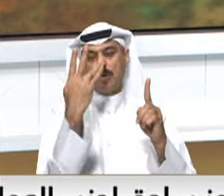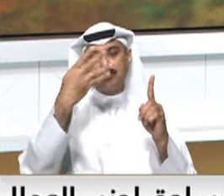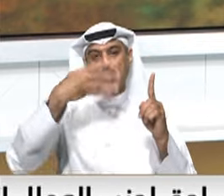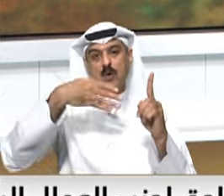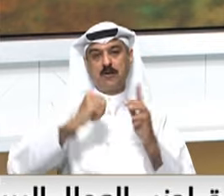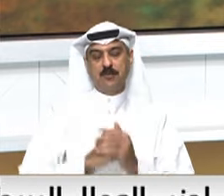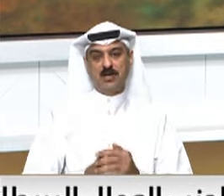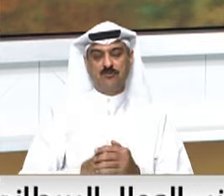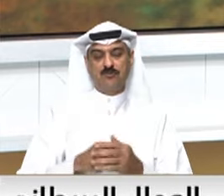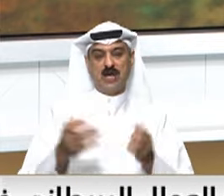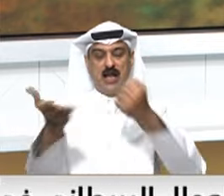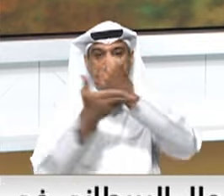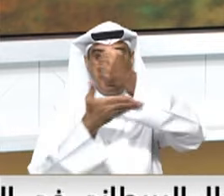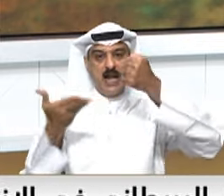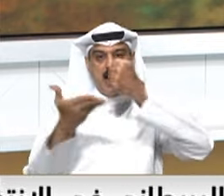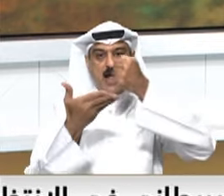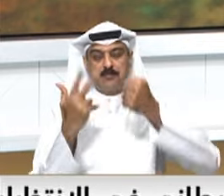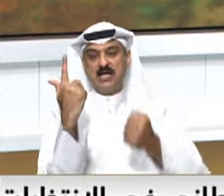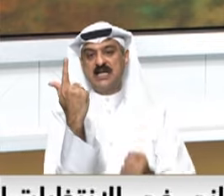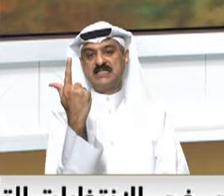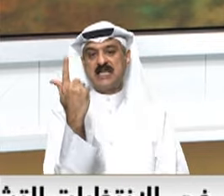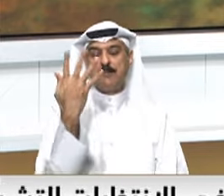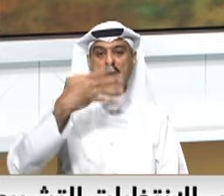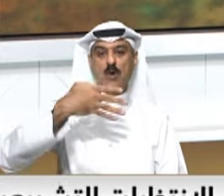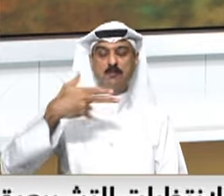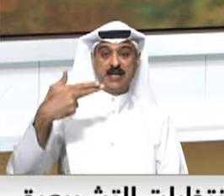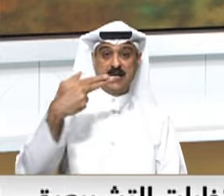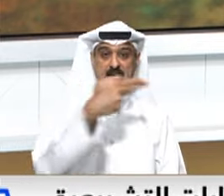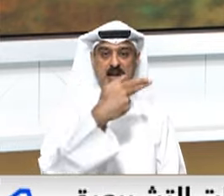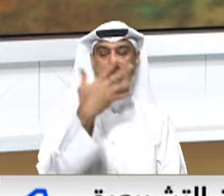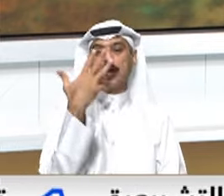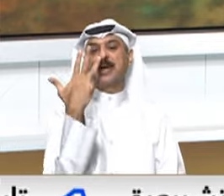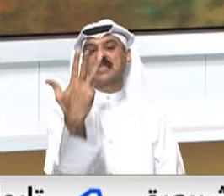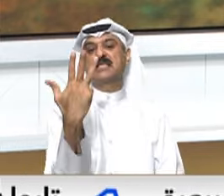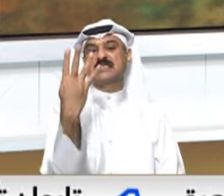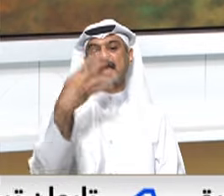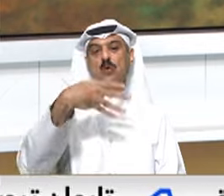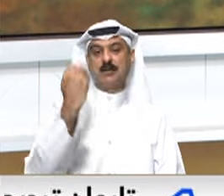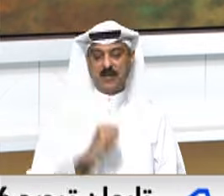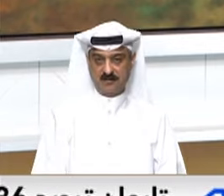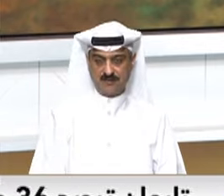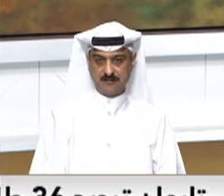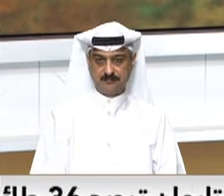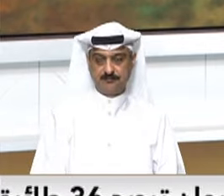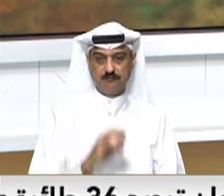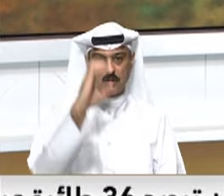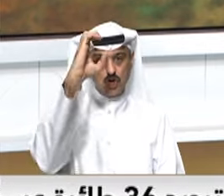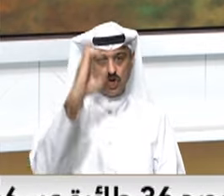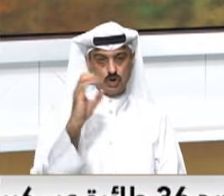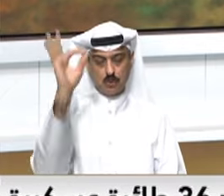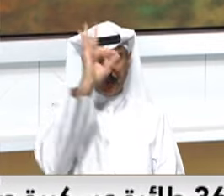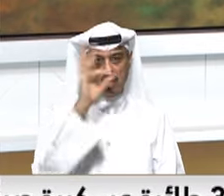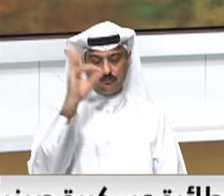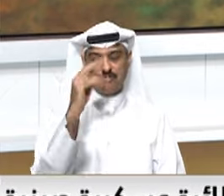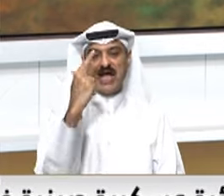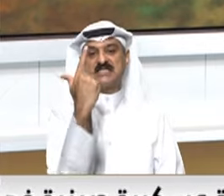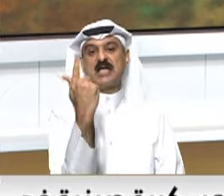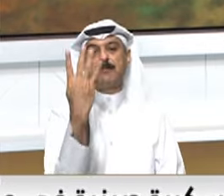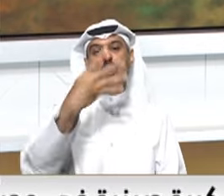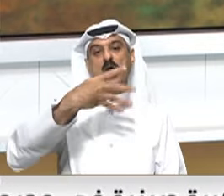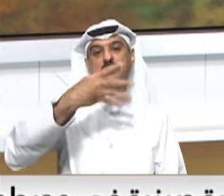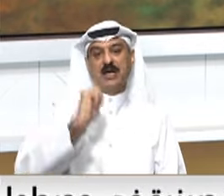العبدلي 47 40 درجه مئويه الشقايا والسالمي 49 درجه مئويه في المناطق الجنوبيه الوفره 47 درجه